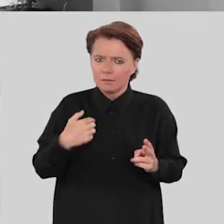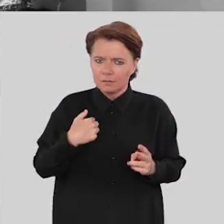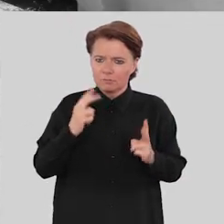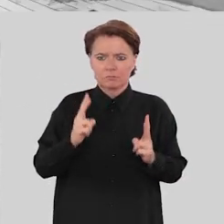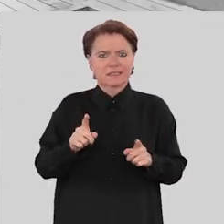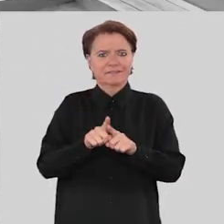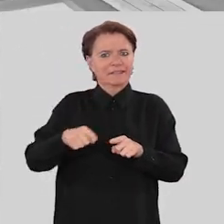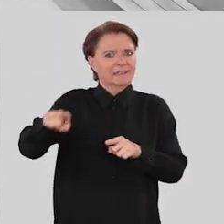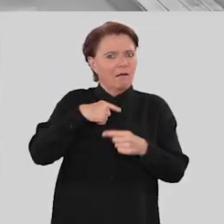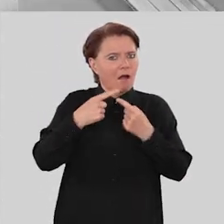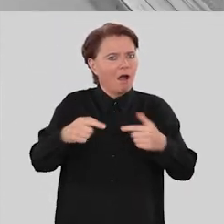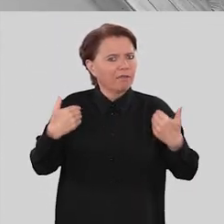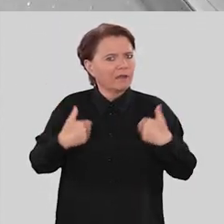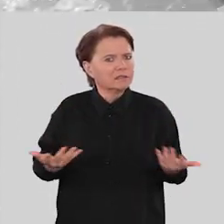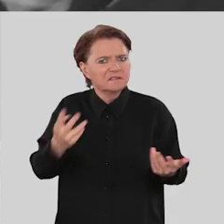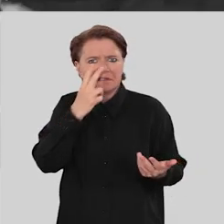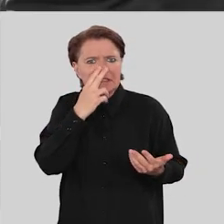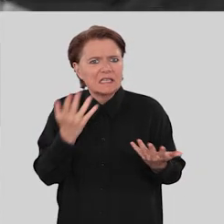Aber was ist, wenn ich anders bin?